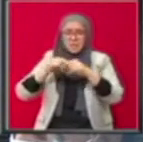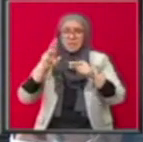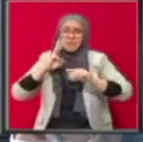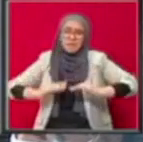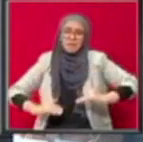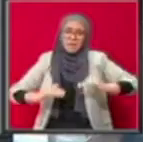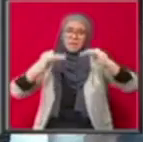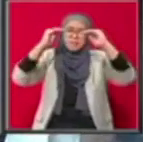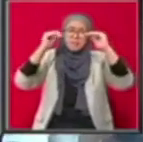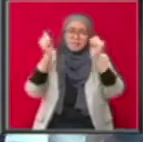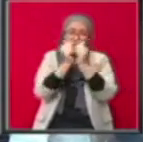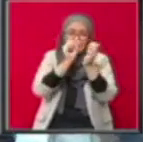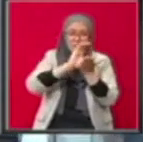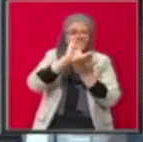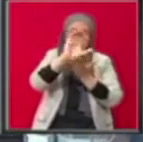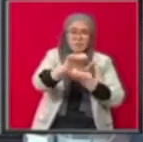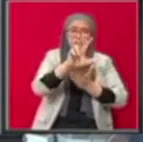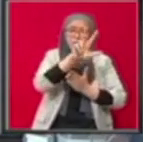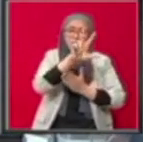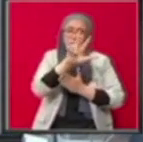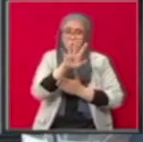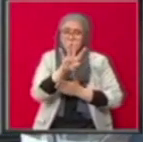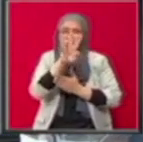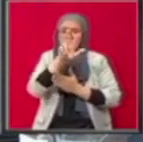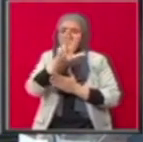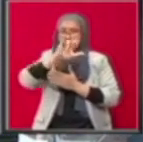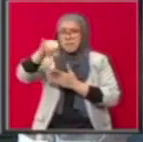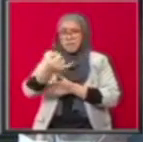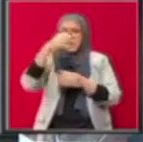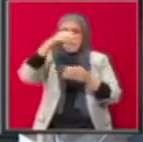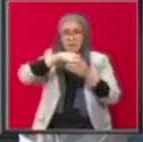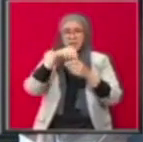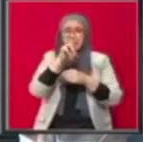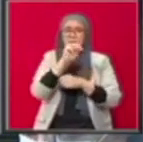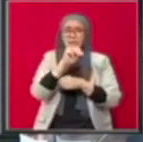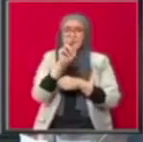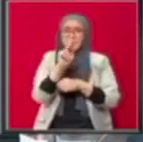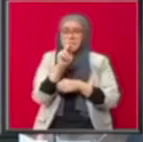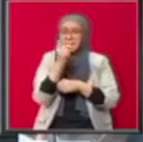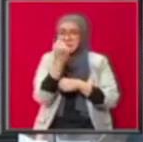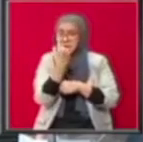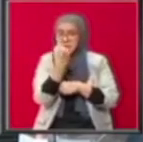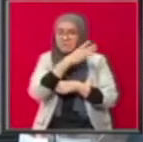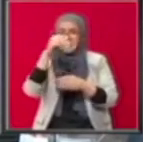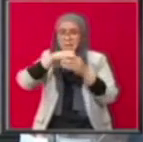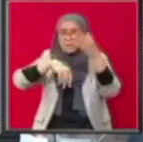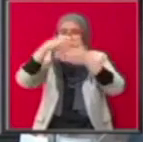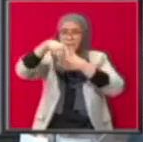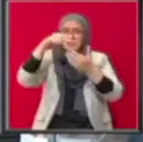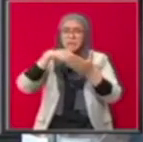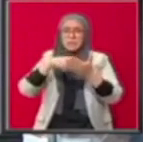743 juta dalam 11 dan dalam program ini Kementerian telah menyalurkan